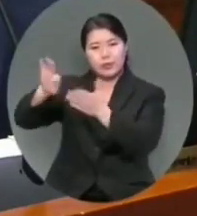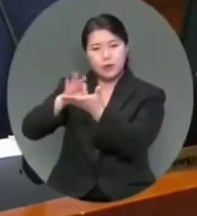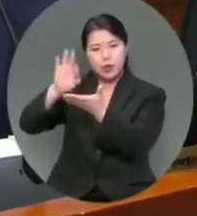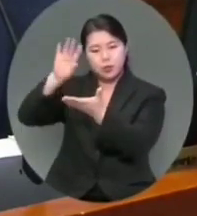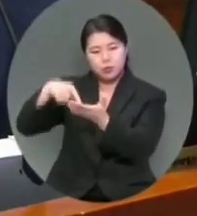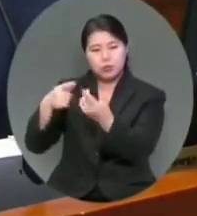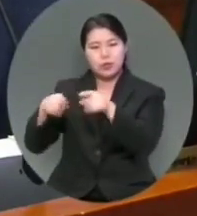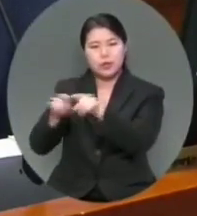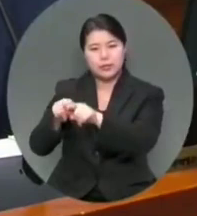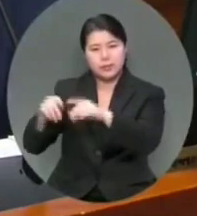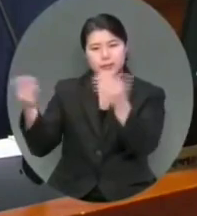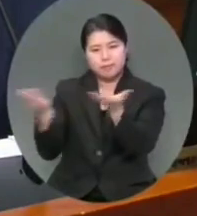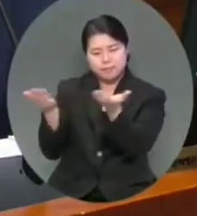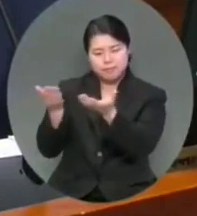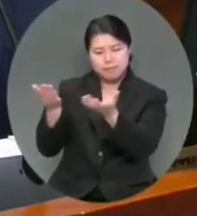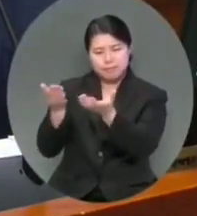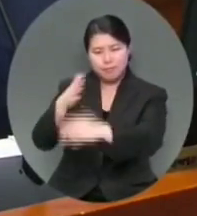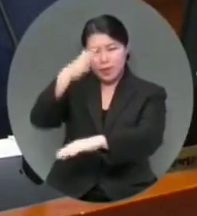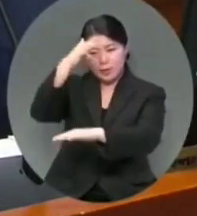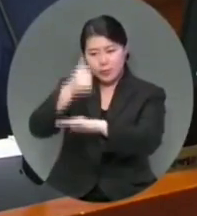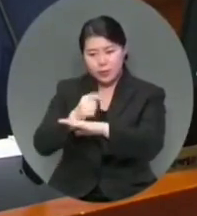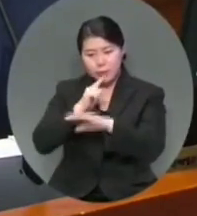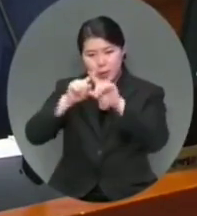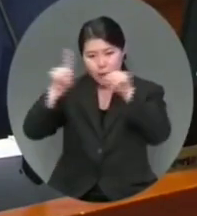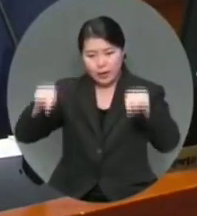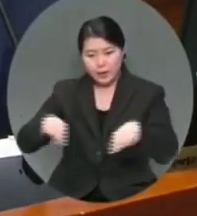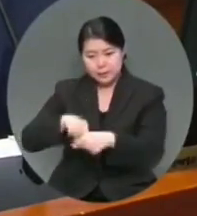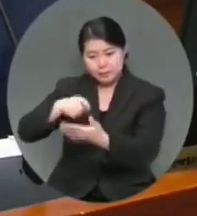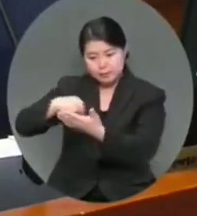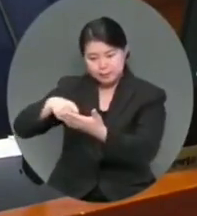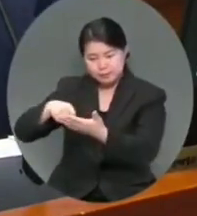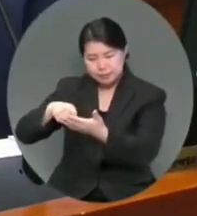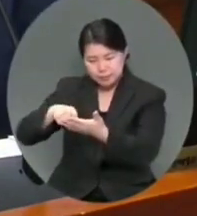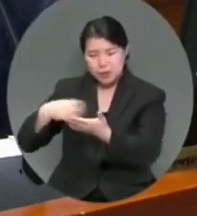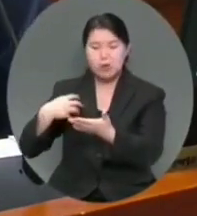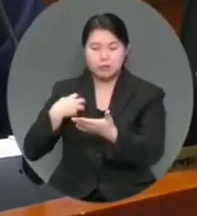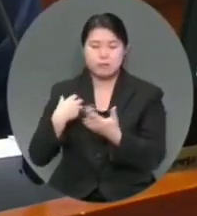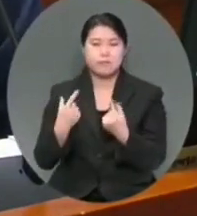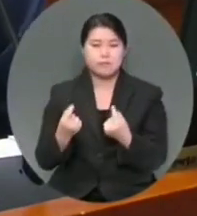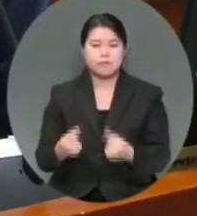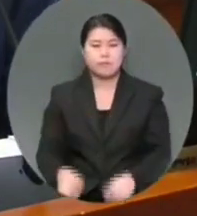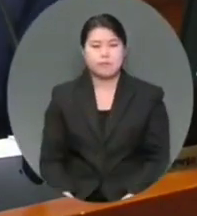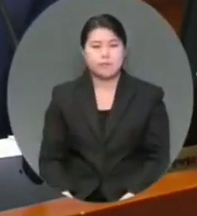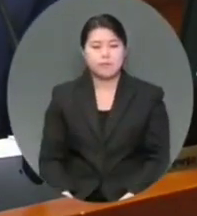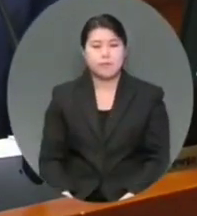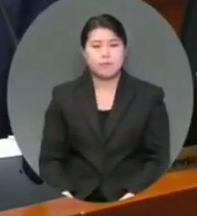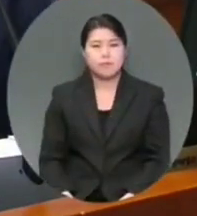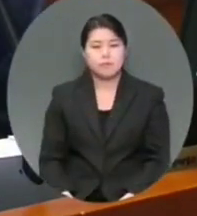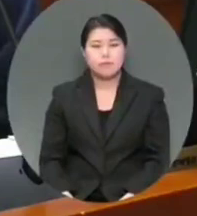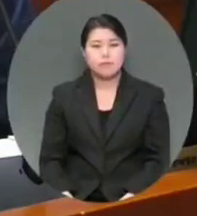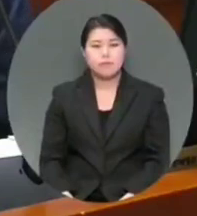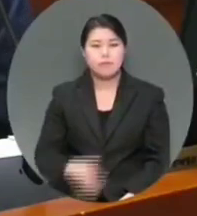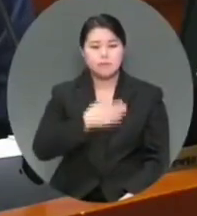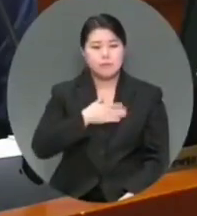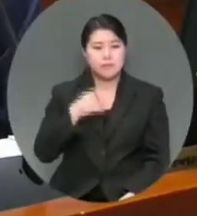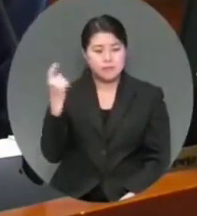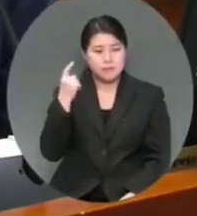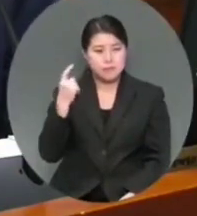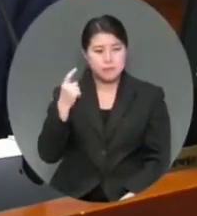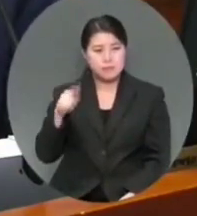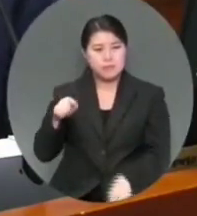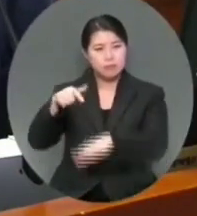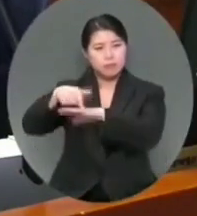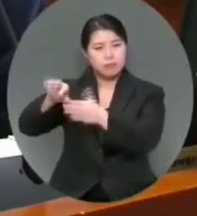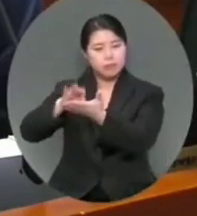하고 최종적인 예산서 작성은 기획재정부가 마무리를 합니다. 자, 그래서 저희들이 듣기로는 기재부 뭐